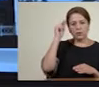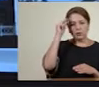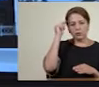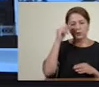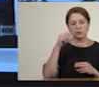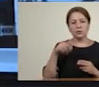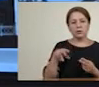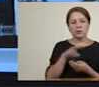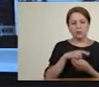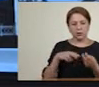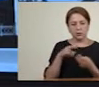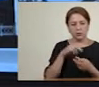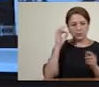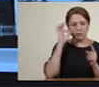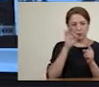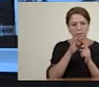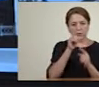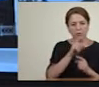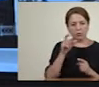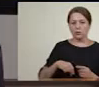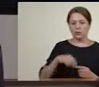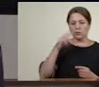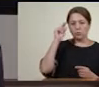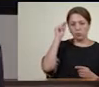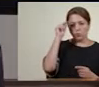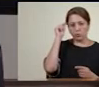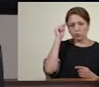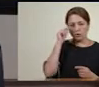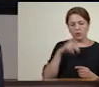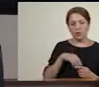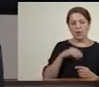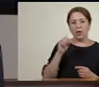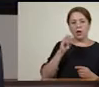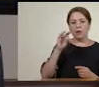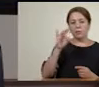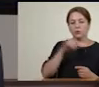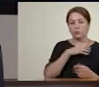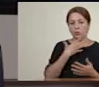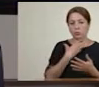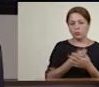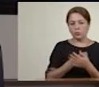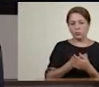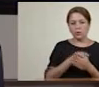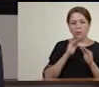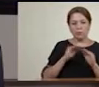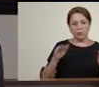maqsadida insonlar kelayotganini ko'rib, Amir ya'ni o'zining farzandlarini o'qishini xohlab,